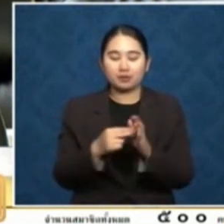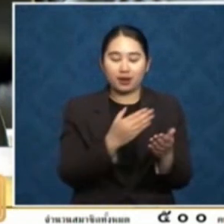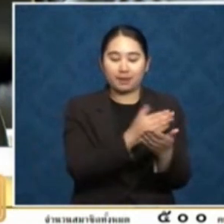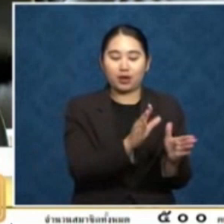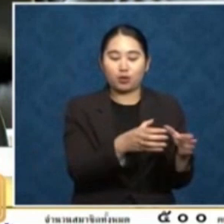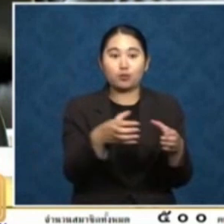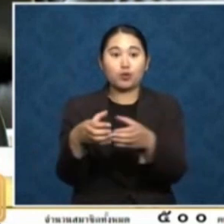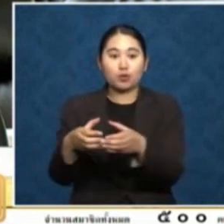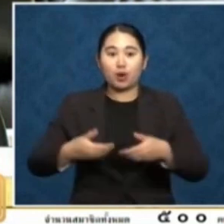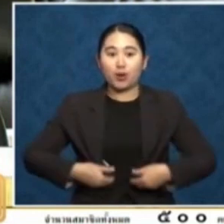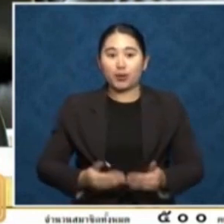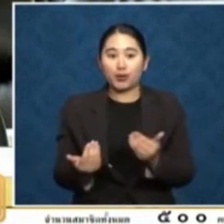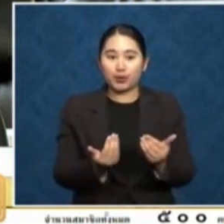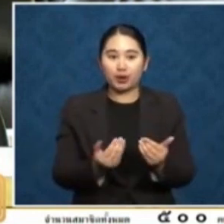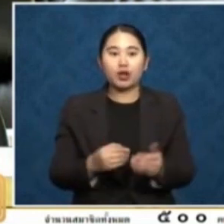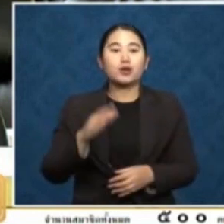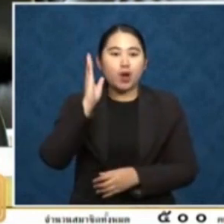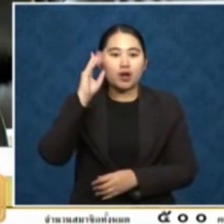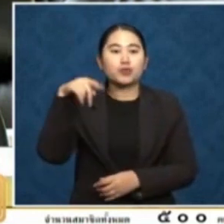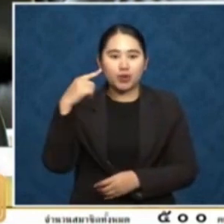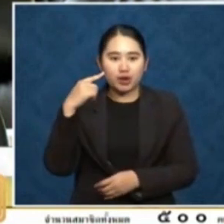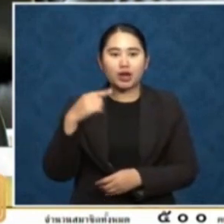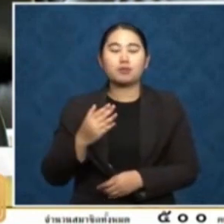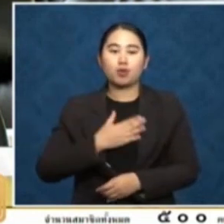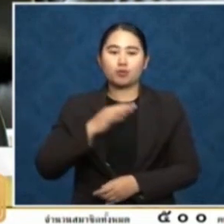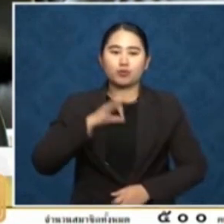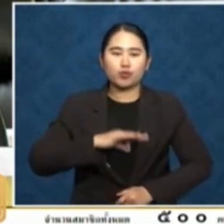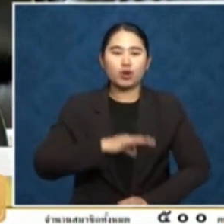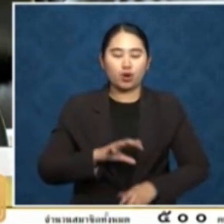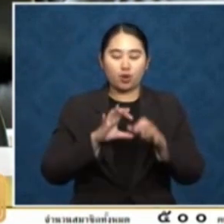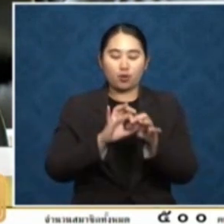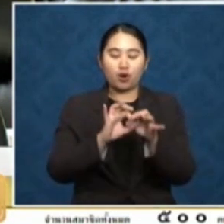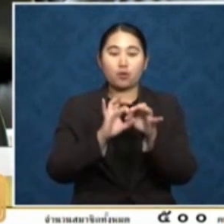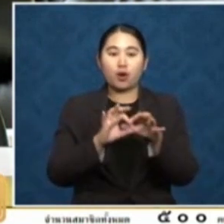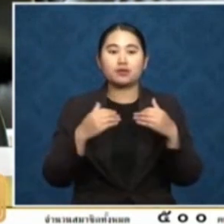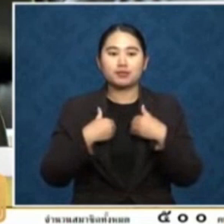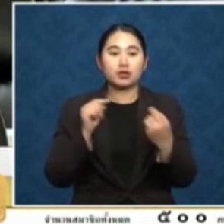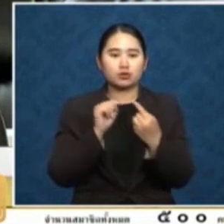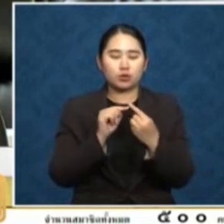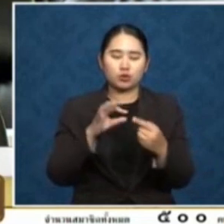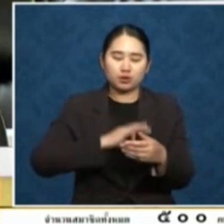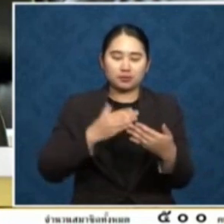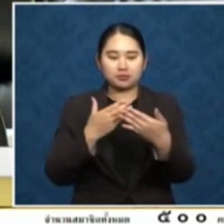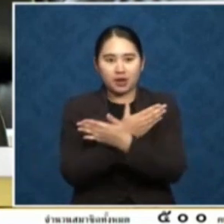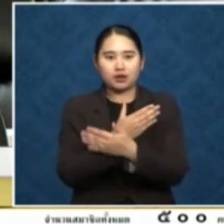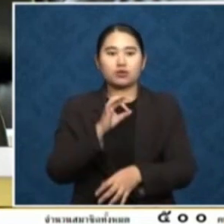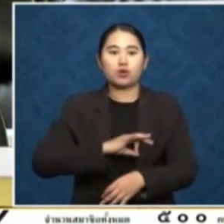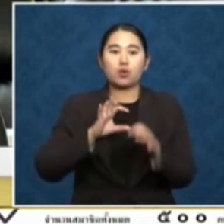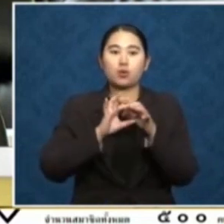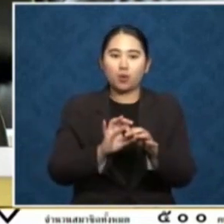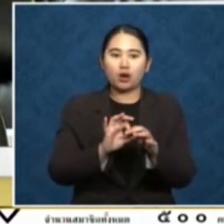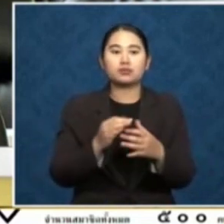งเพศตามสภาพมาตั้งแต่กำเนิดผมก็มีความห่วงใหญ่และมีความกังวลกับการเปลี่ย